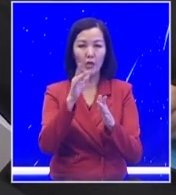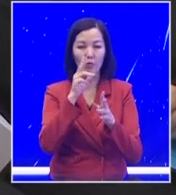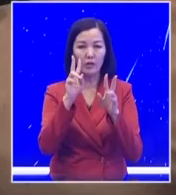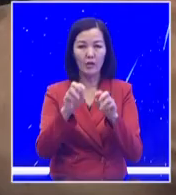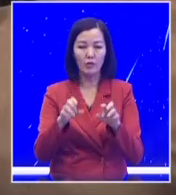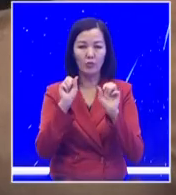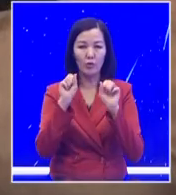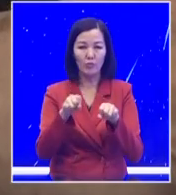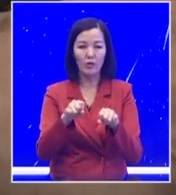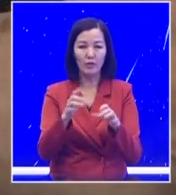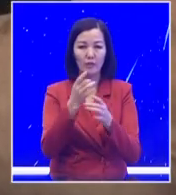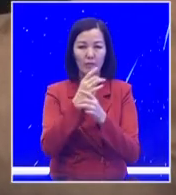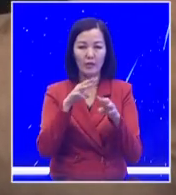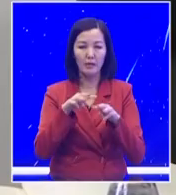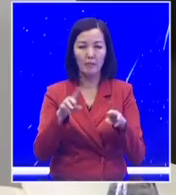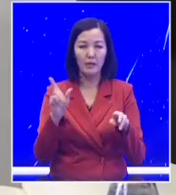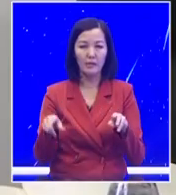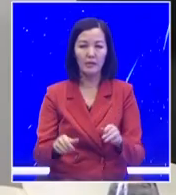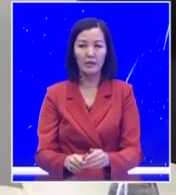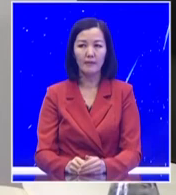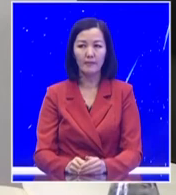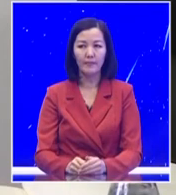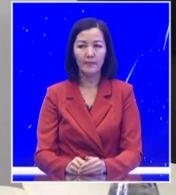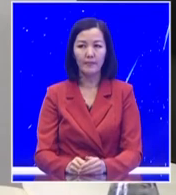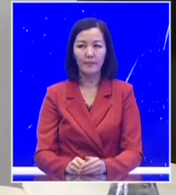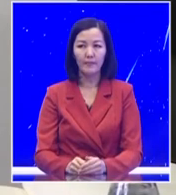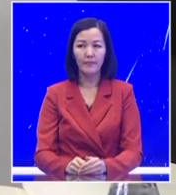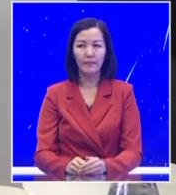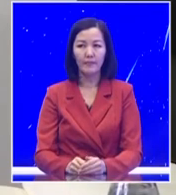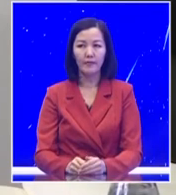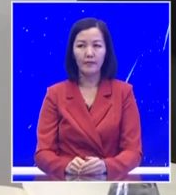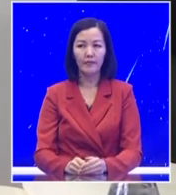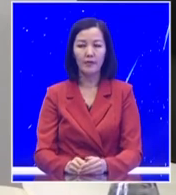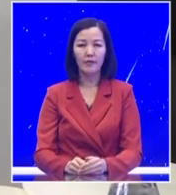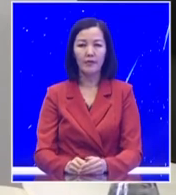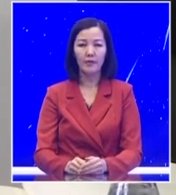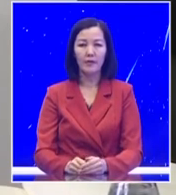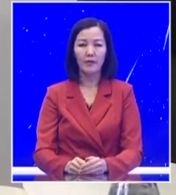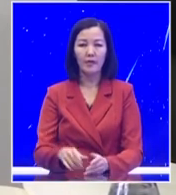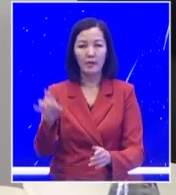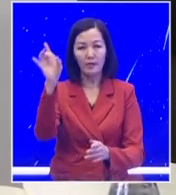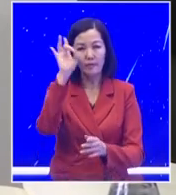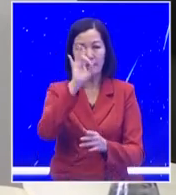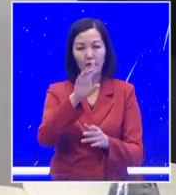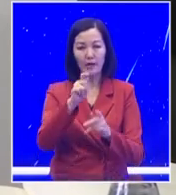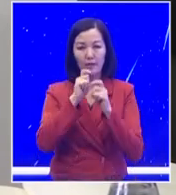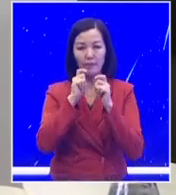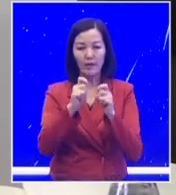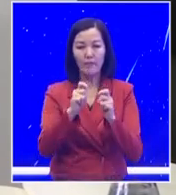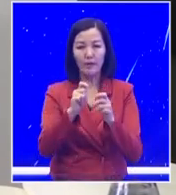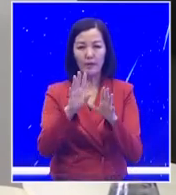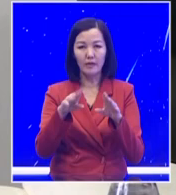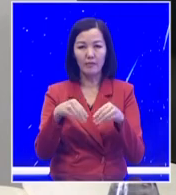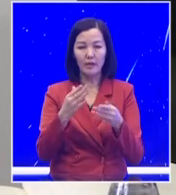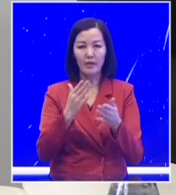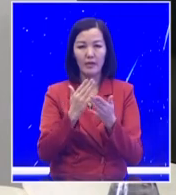қарастыруға болады, дейді мәдениет министрі. Беттермен көрініп жүрген адамдарға осындай марапаттар беріледі. Әрине, осындай